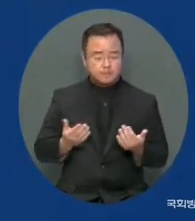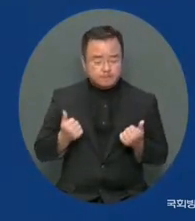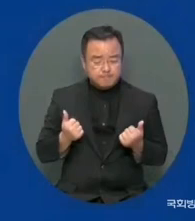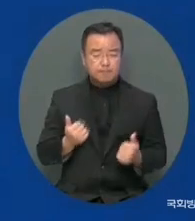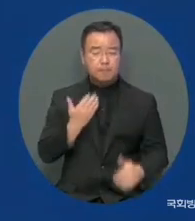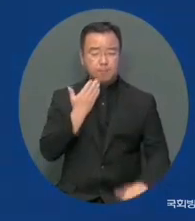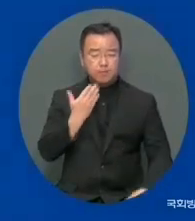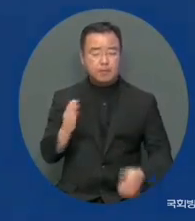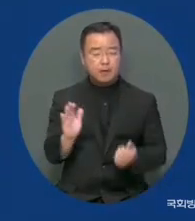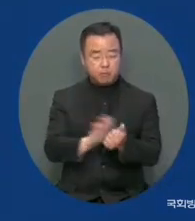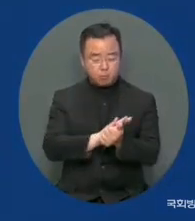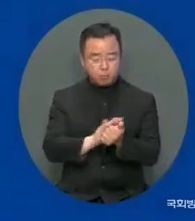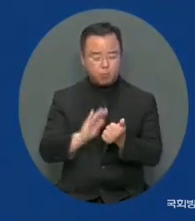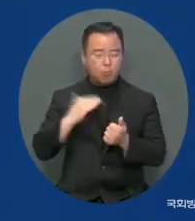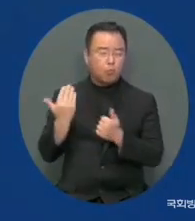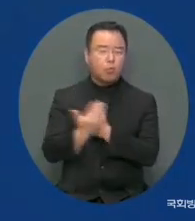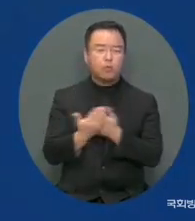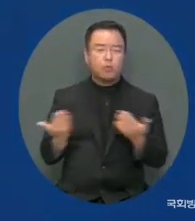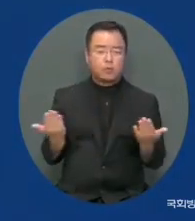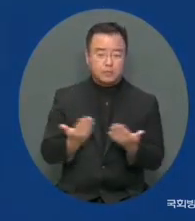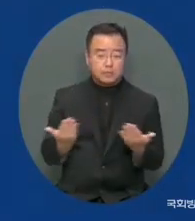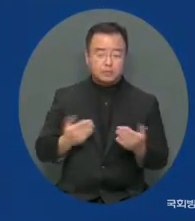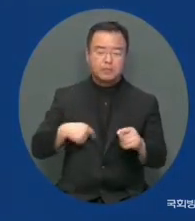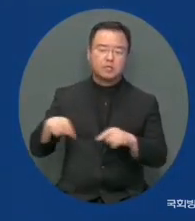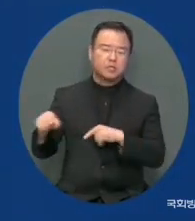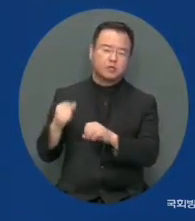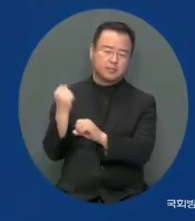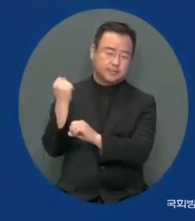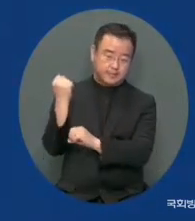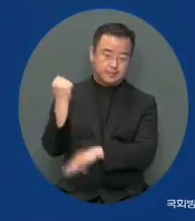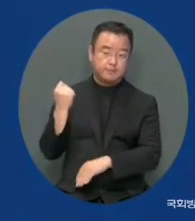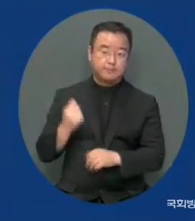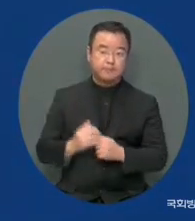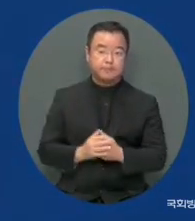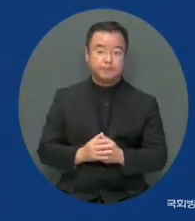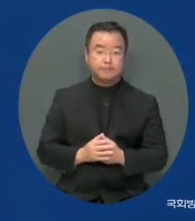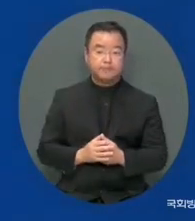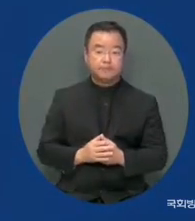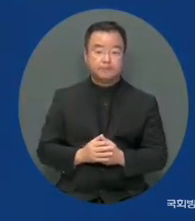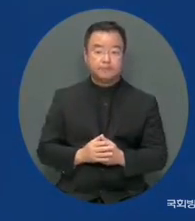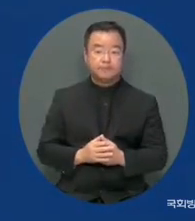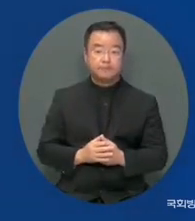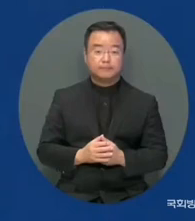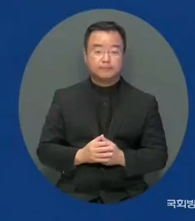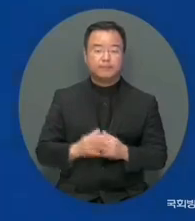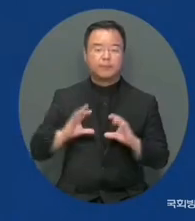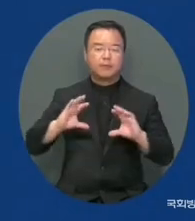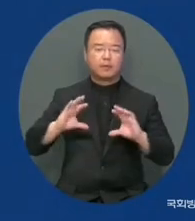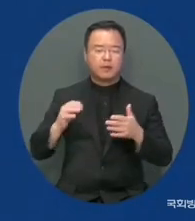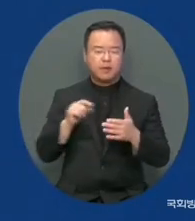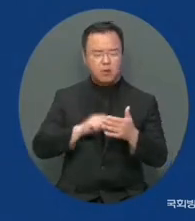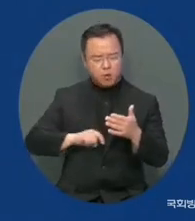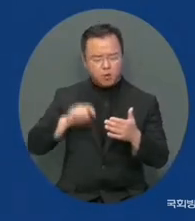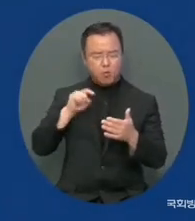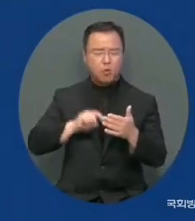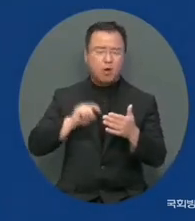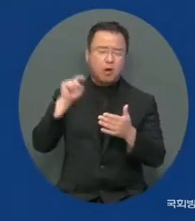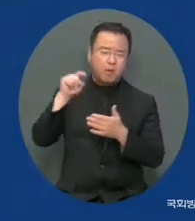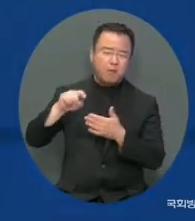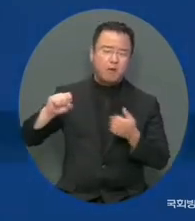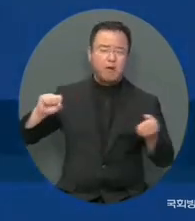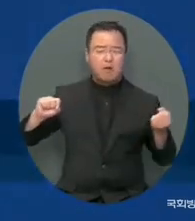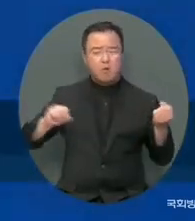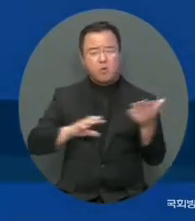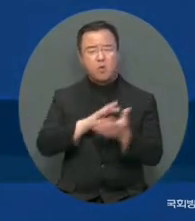보살피는 것이 정치의 근본이라는 말씀이셨습니다. 나라 안팎으로 경랑이 휘몰아치고